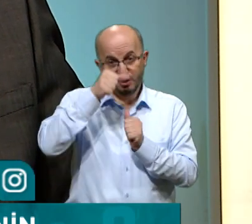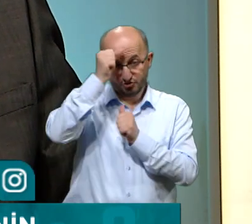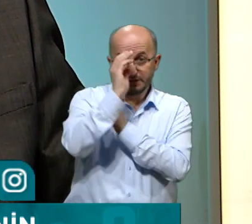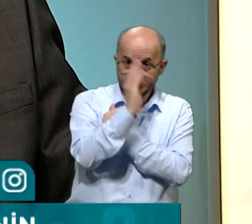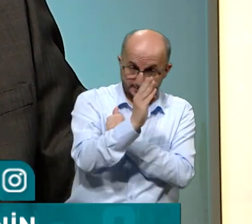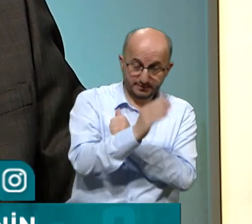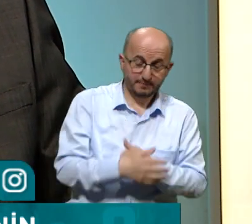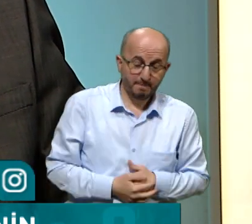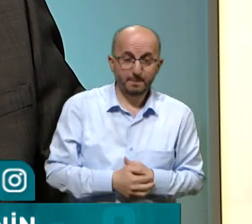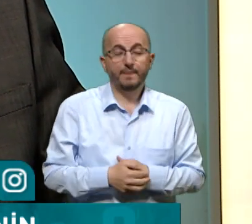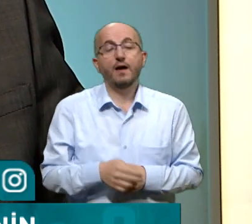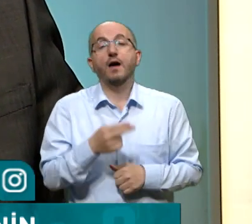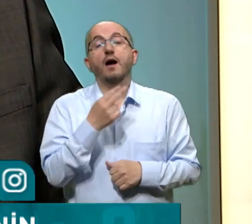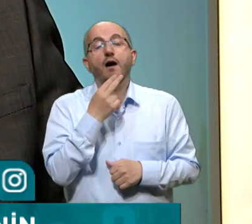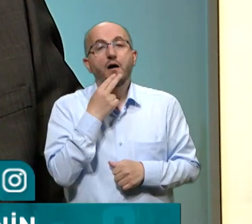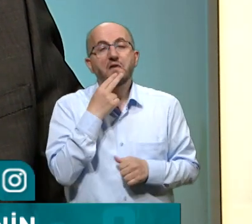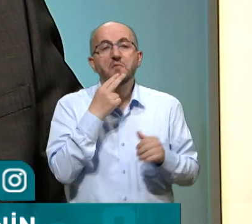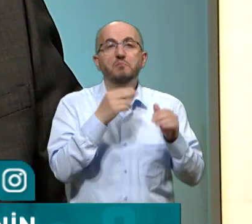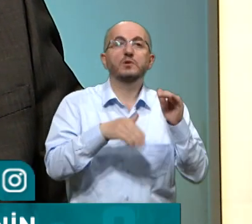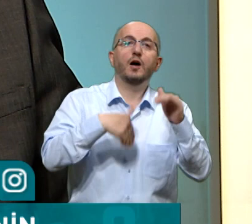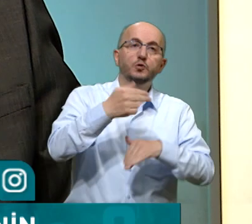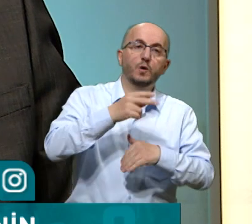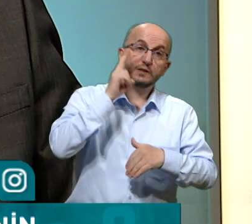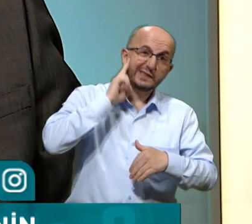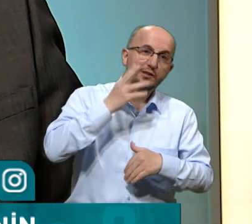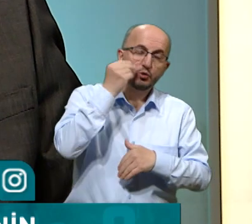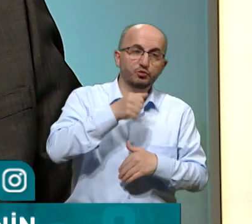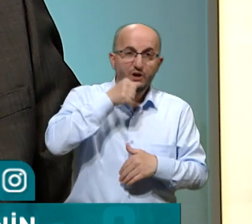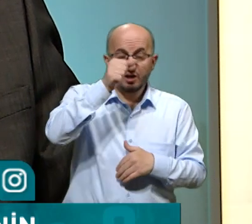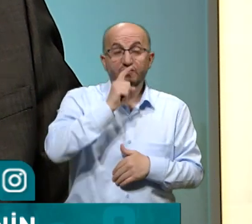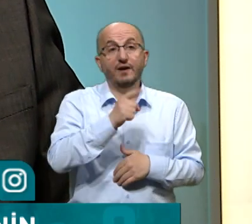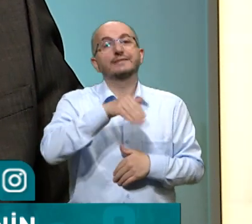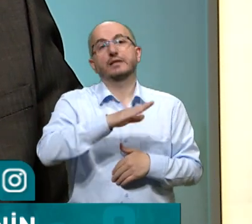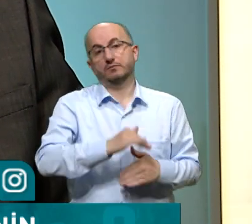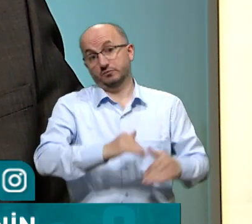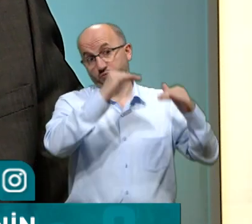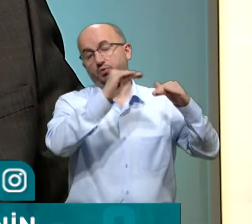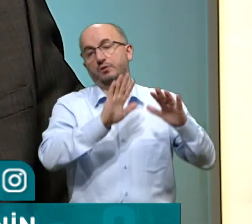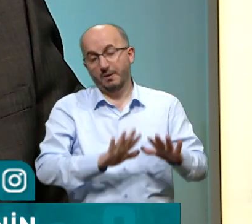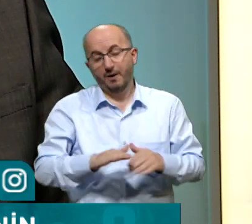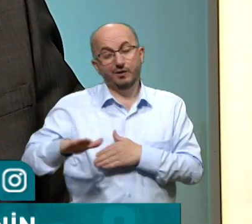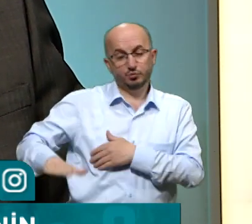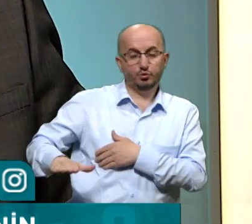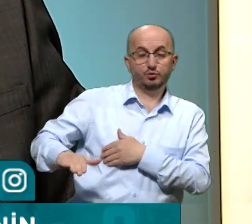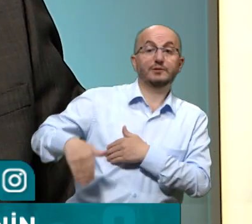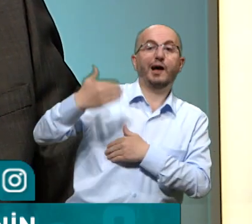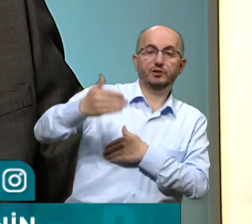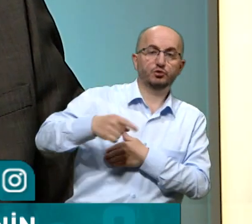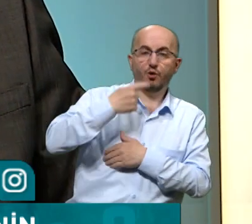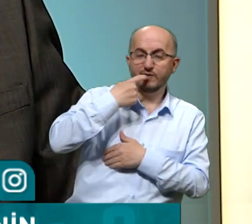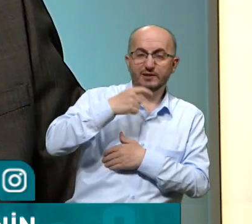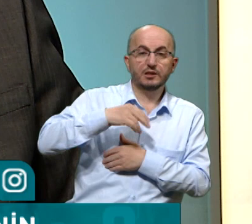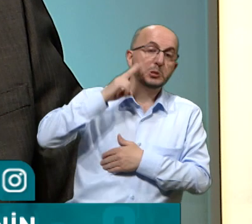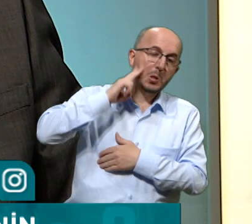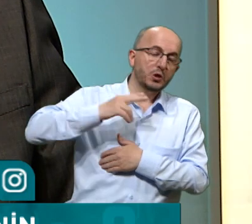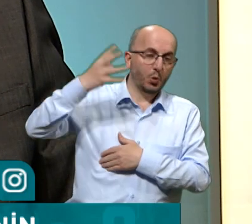gitti hanımefendi daha sonra zengin hac farz mı hayır fazla geliyor bu ya ulaşmış var ama çocuk daha sonraki